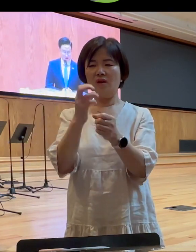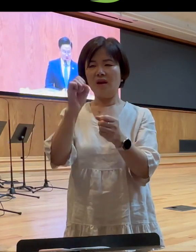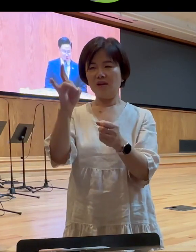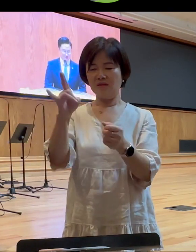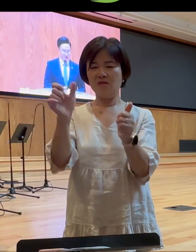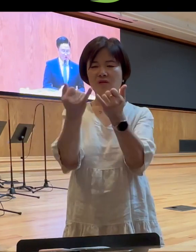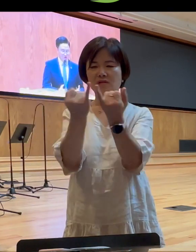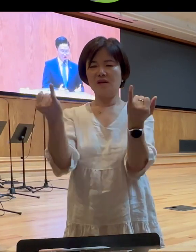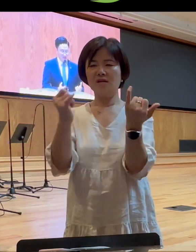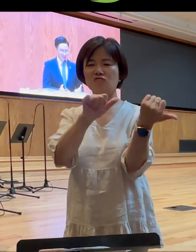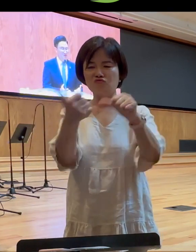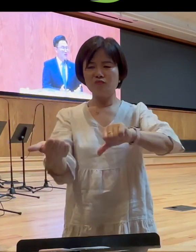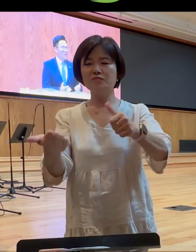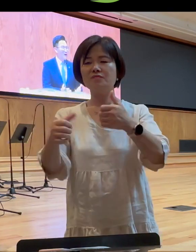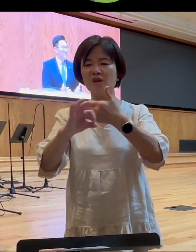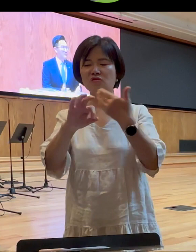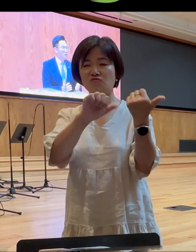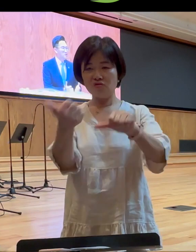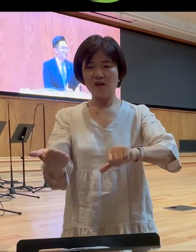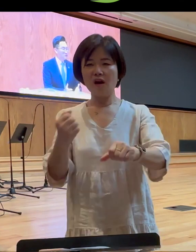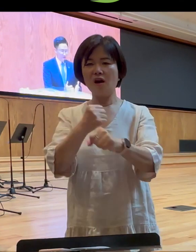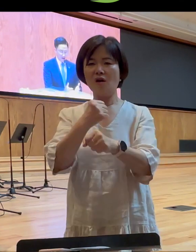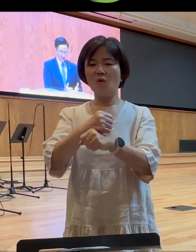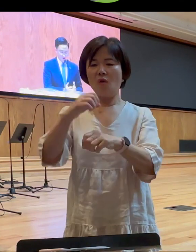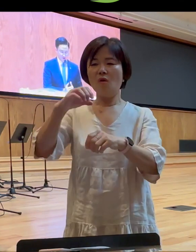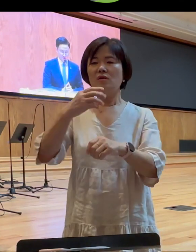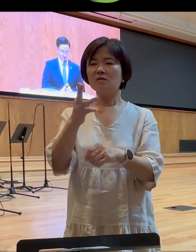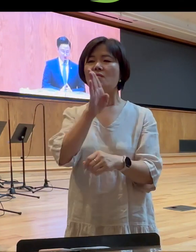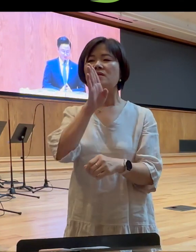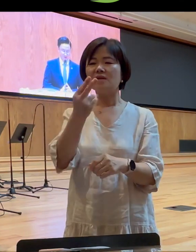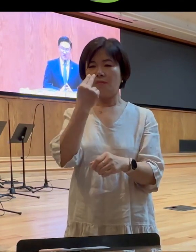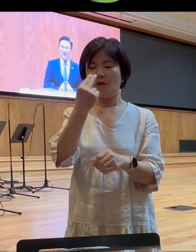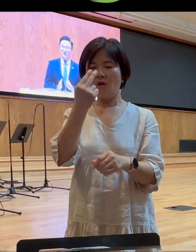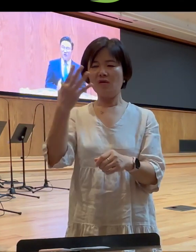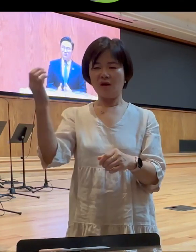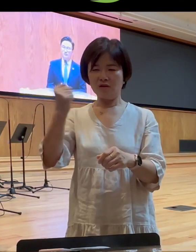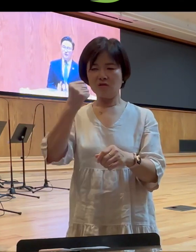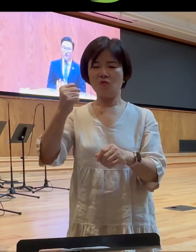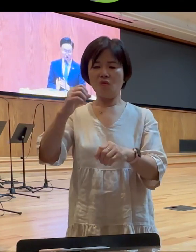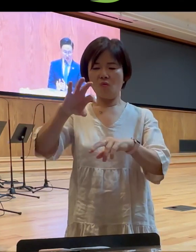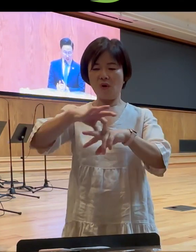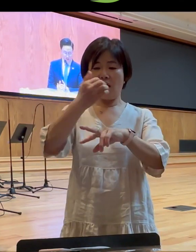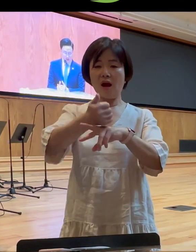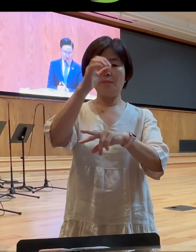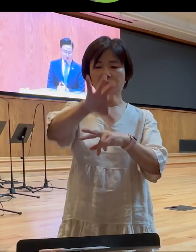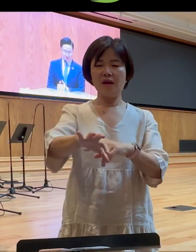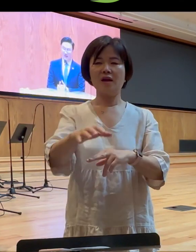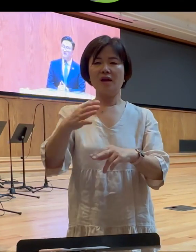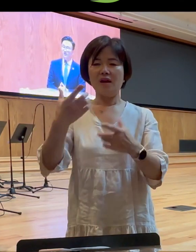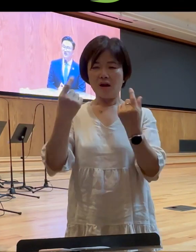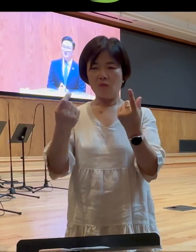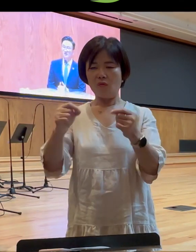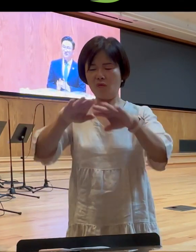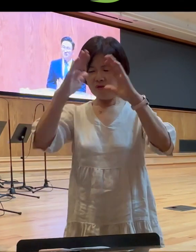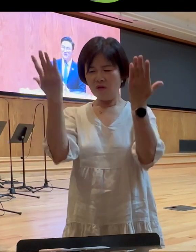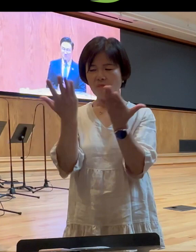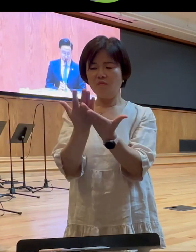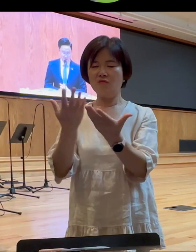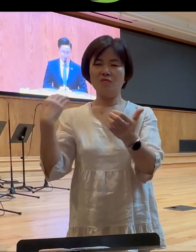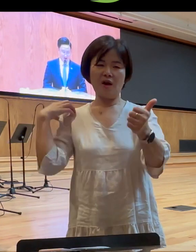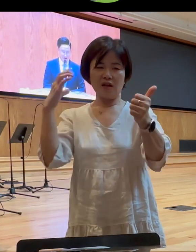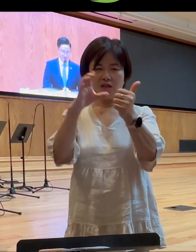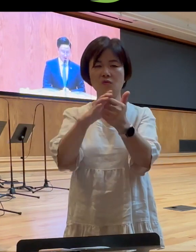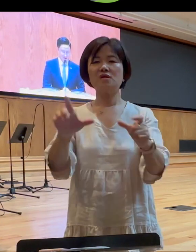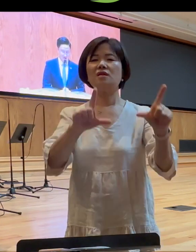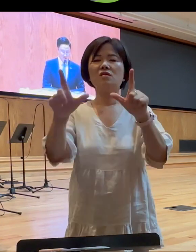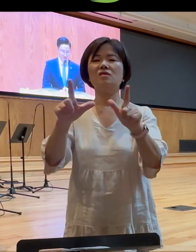외치며 유대 민족을 살리기 위해 왕 앞에 목숨 걸고 나아갔던 것처럼 전부를 주님께 맡기고 사는 것이